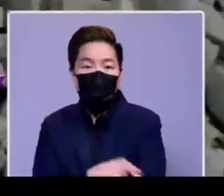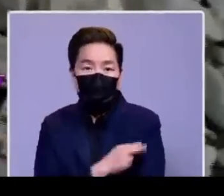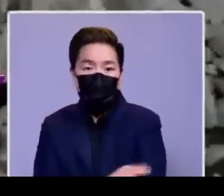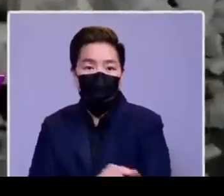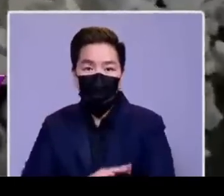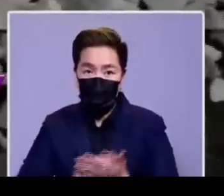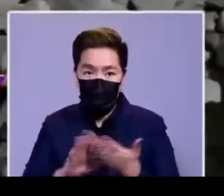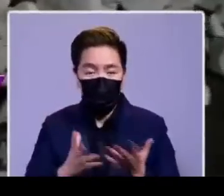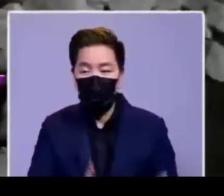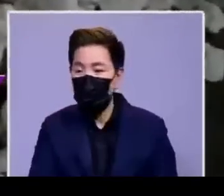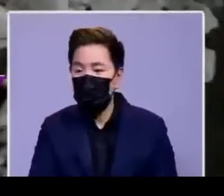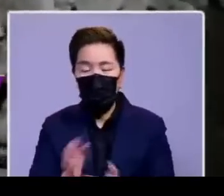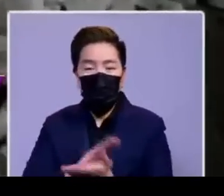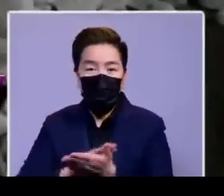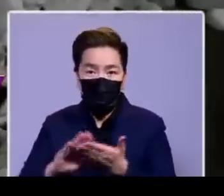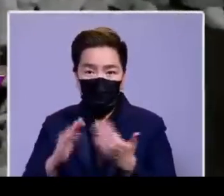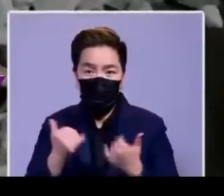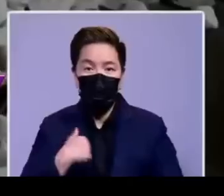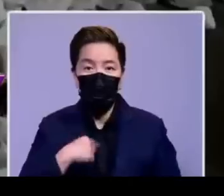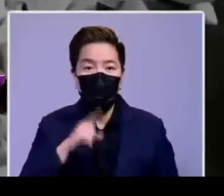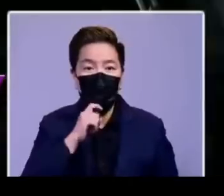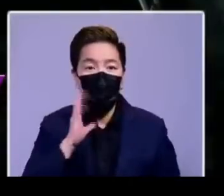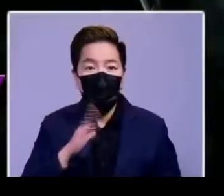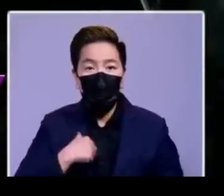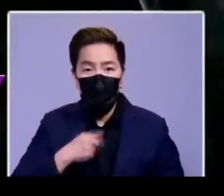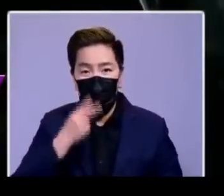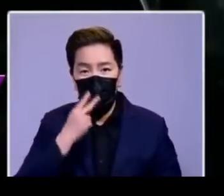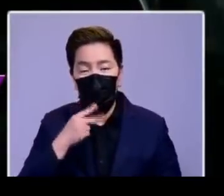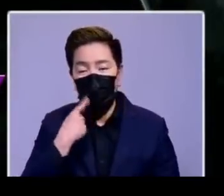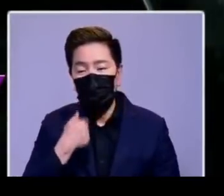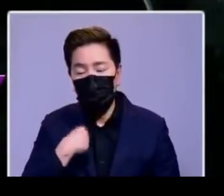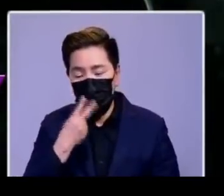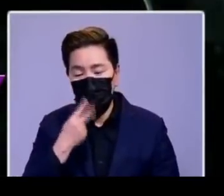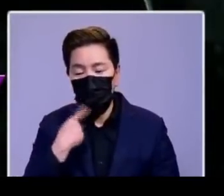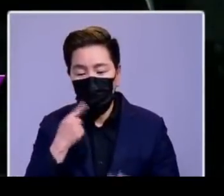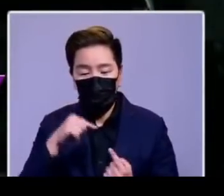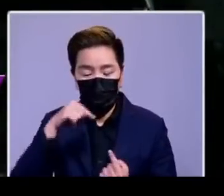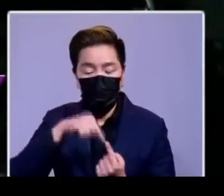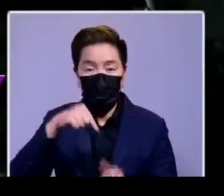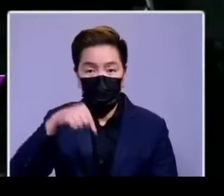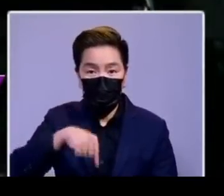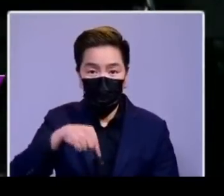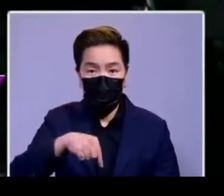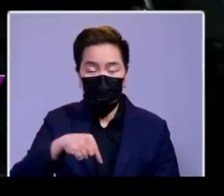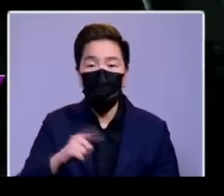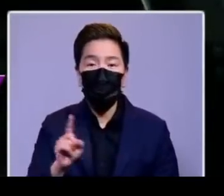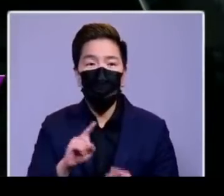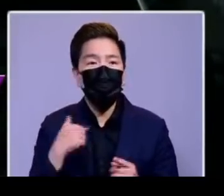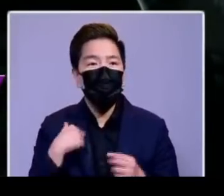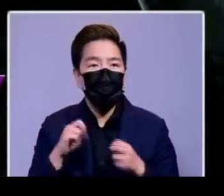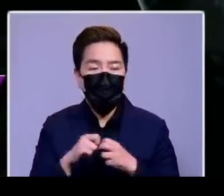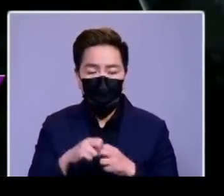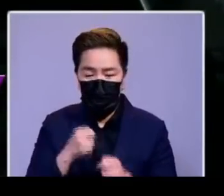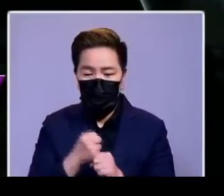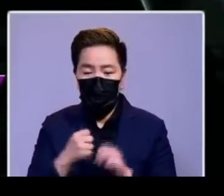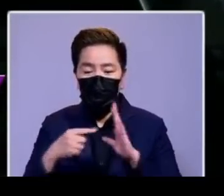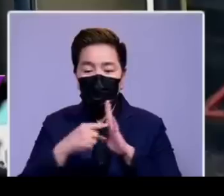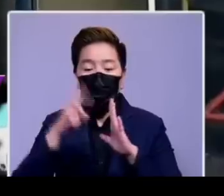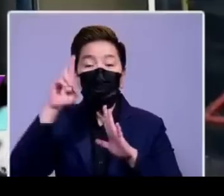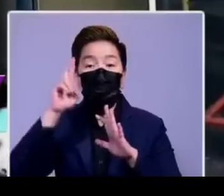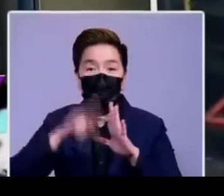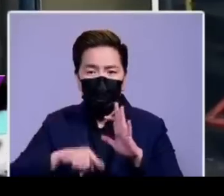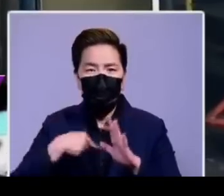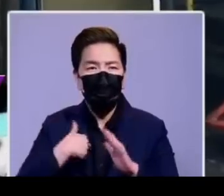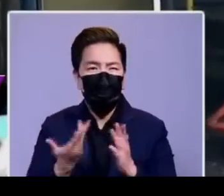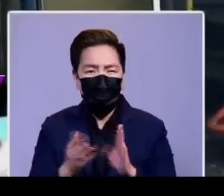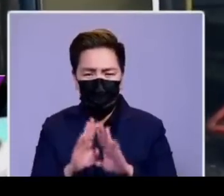าลไปเป็นที่เรียบร้อยแล้วนะครับไปสอบถามคนที่เห็นเหตุการณ์ครับเขาบอกว่าในจุดเกิดเหตุเนี่ยนะฮะโรงงานหลอมแร่แห่งนี้เนี่ยเ